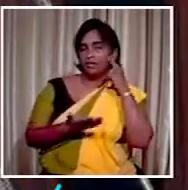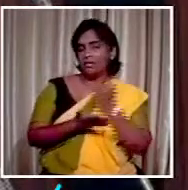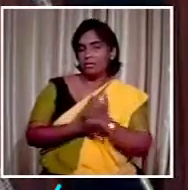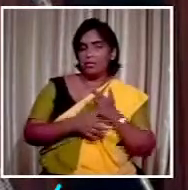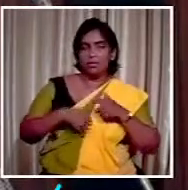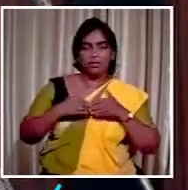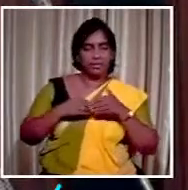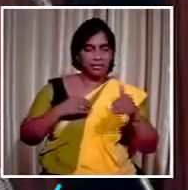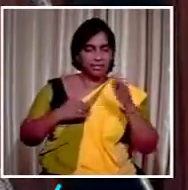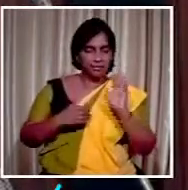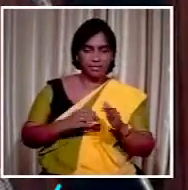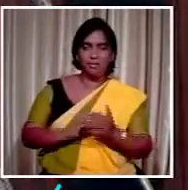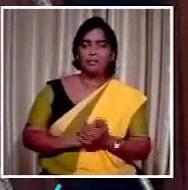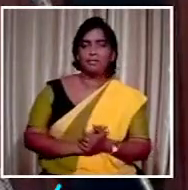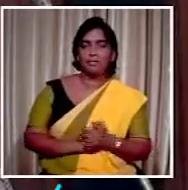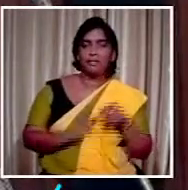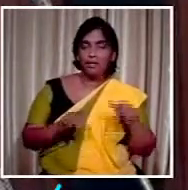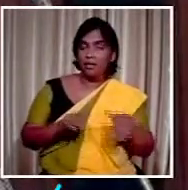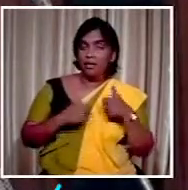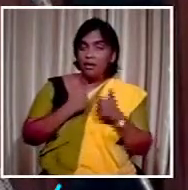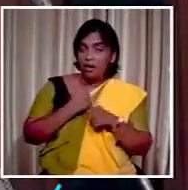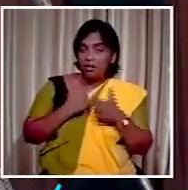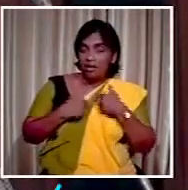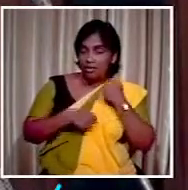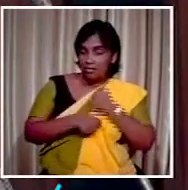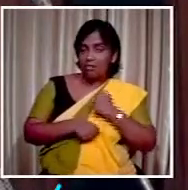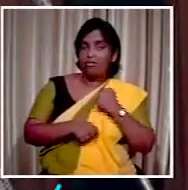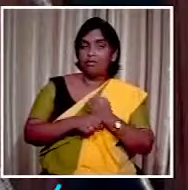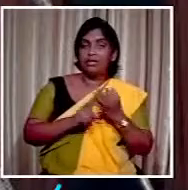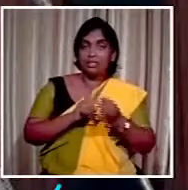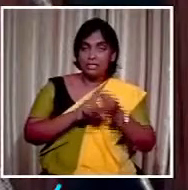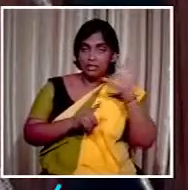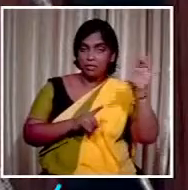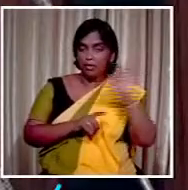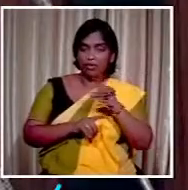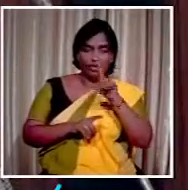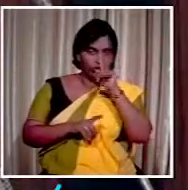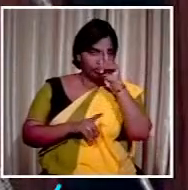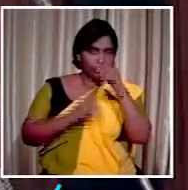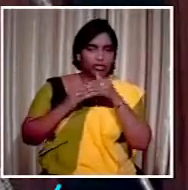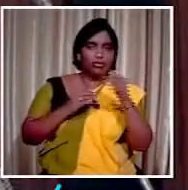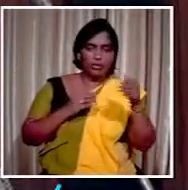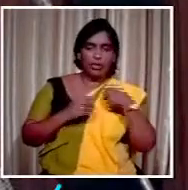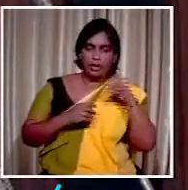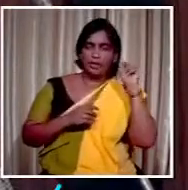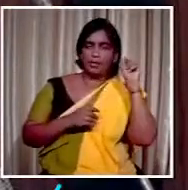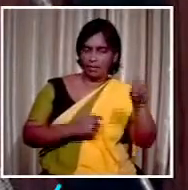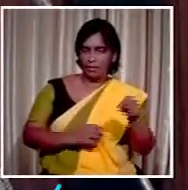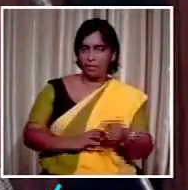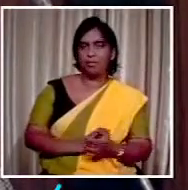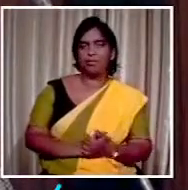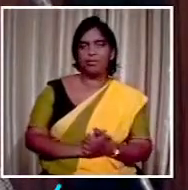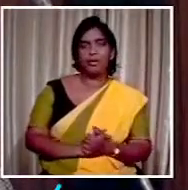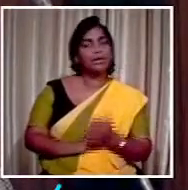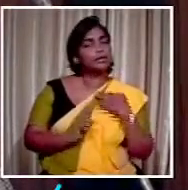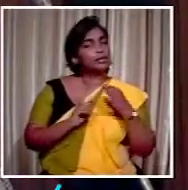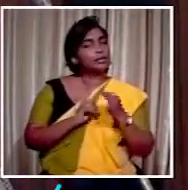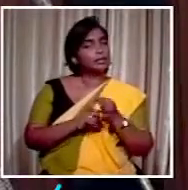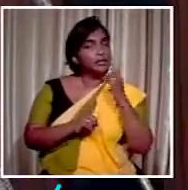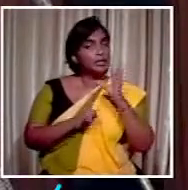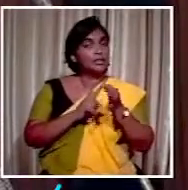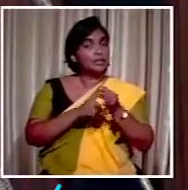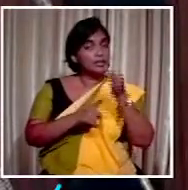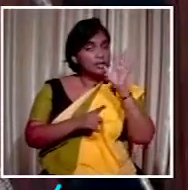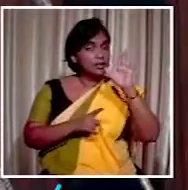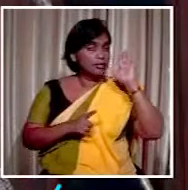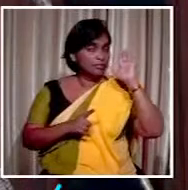කියලා අපි හදාගත් ආණ්ඩුවේ ජනාධිපති පත් කරලා සතියක් යනකොට මම කිව්වා ජනාධිපති ජනාධිපති